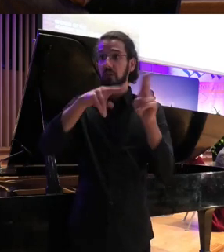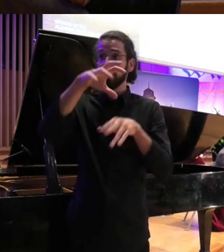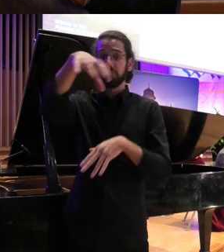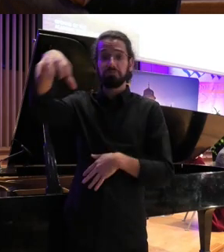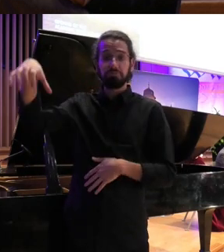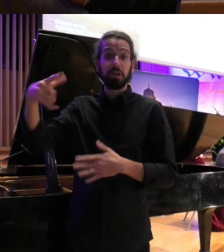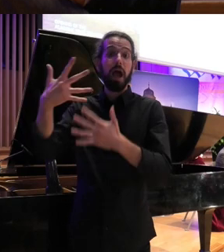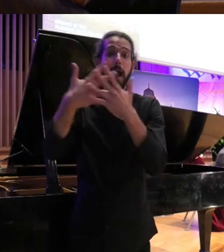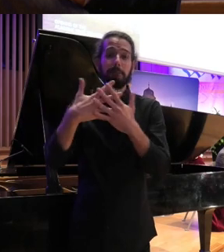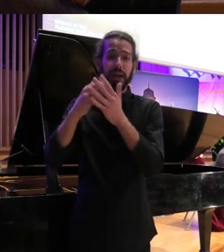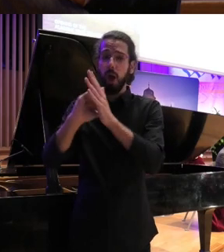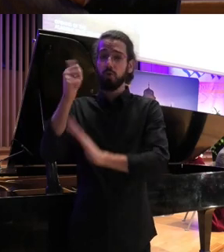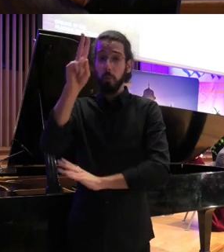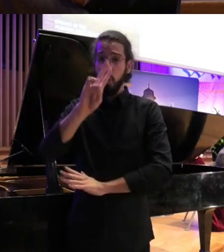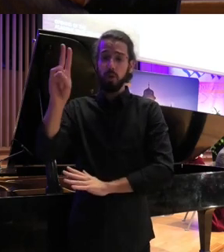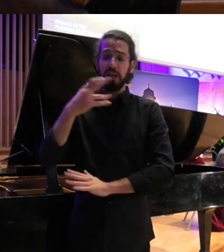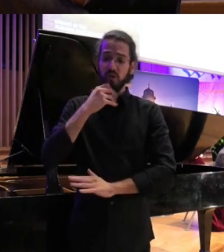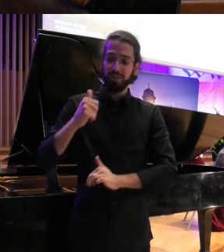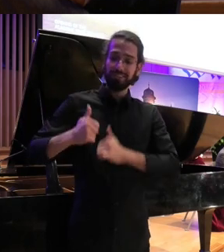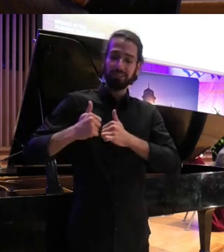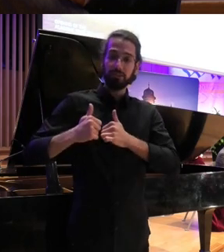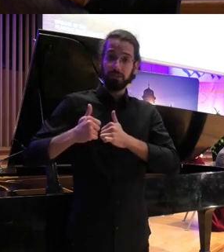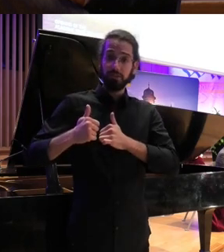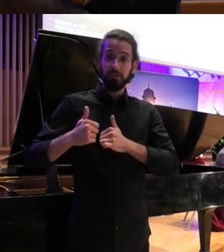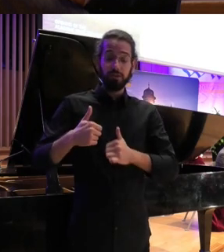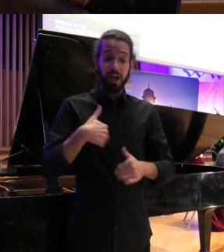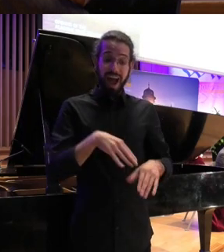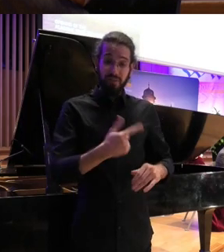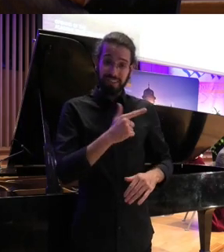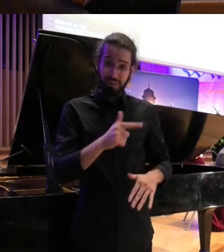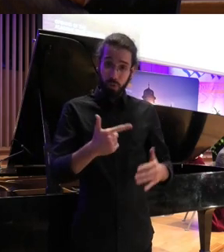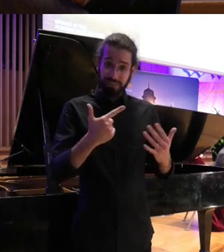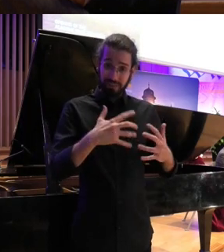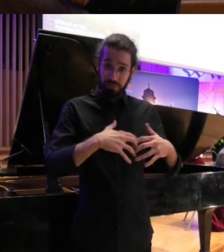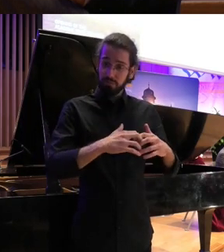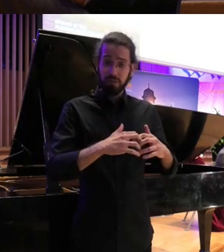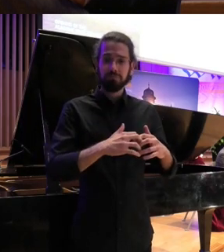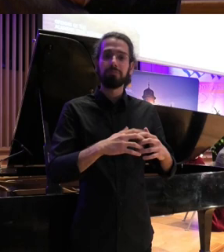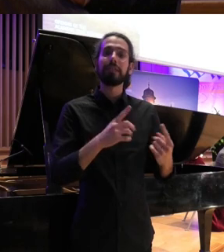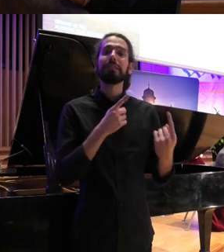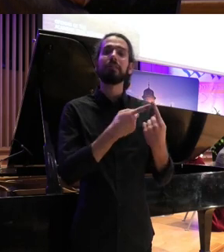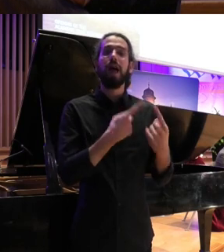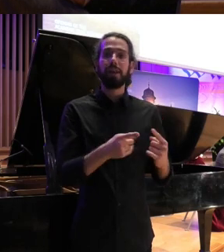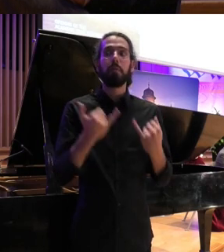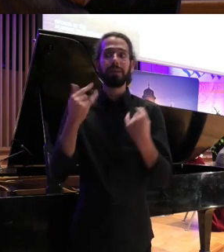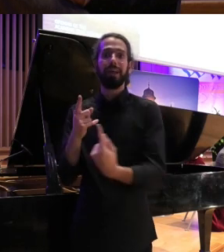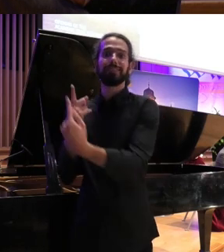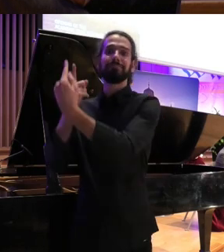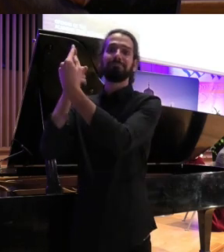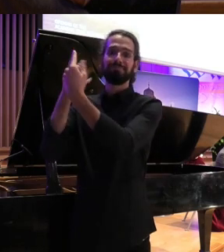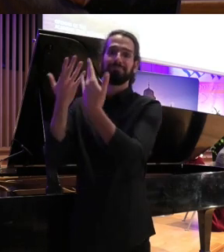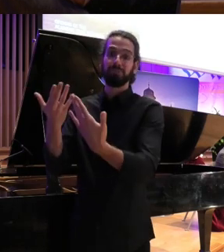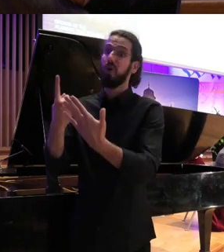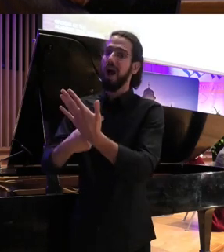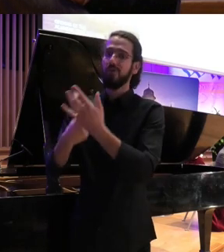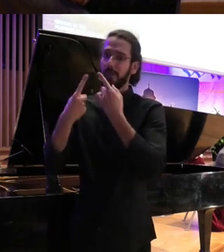Top-Universitäten zu konkurrieren. Und das ist anders, als es am Anfang des Exzellenzclusters war. Und das sind auch ganz andere Herausforderungen. Und Sie können sich vorstellen, wenn